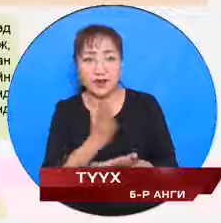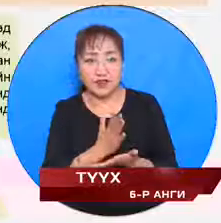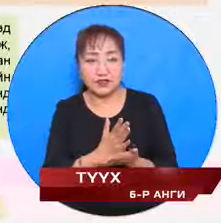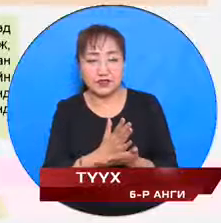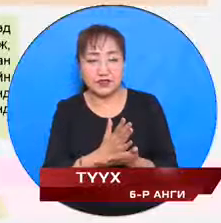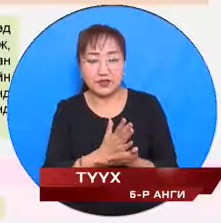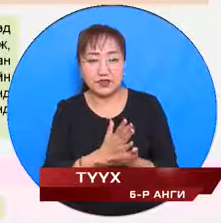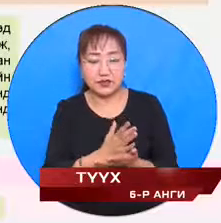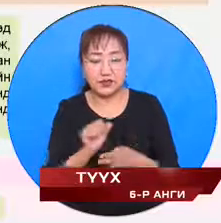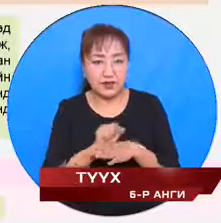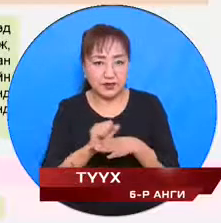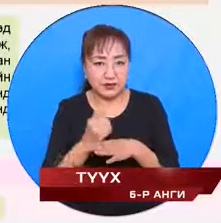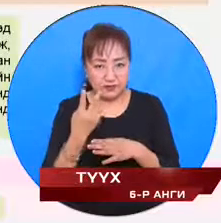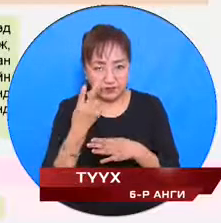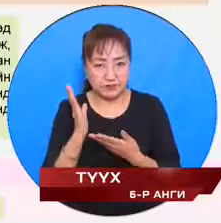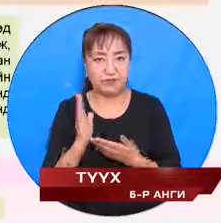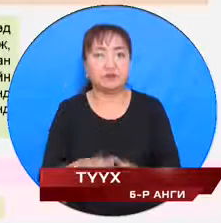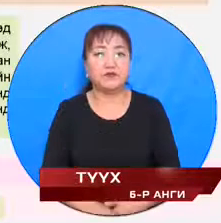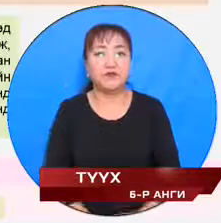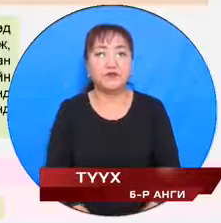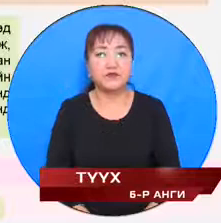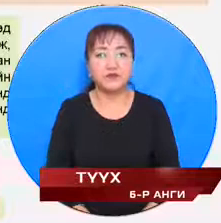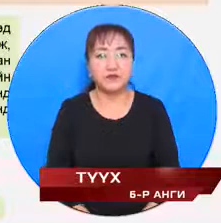эдлээ мэдлэгэ баттгаа.